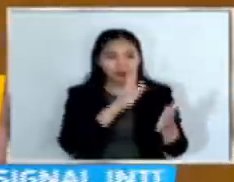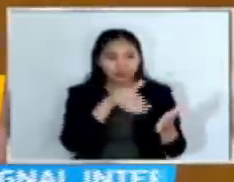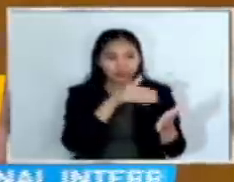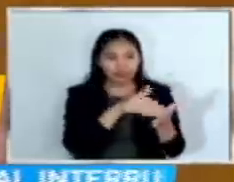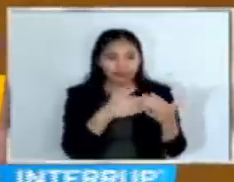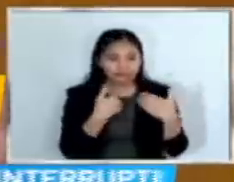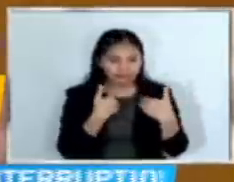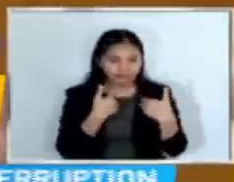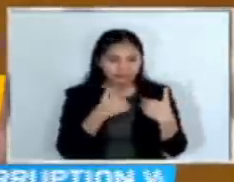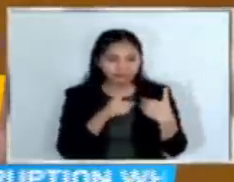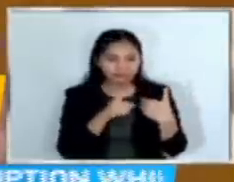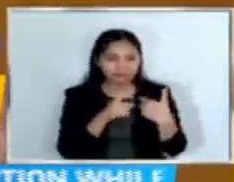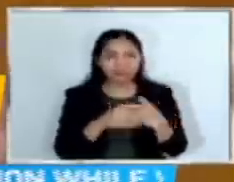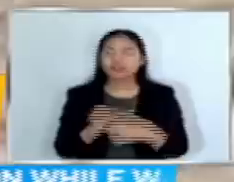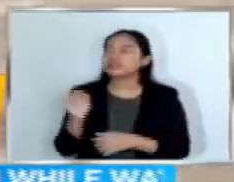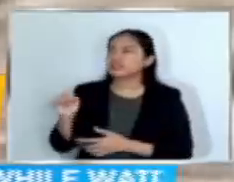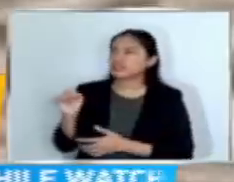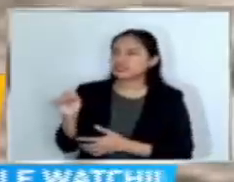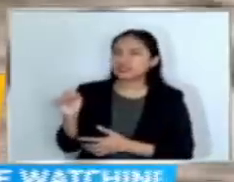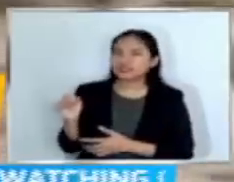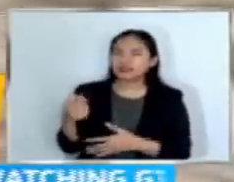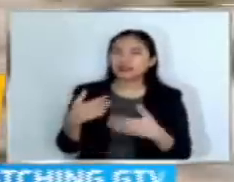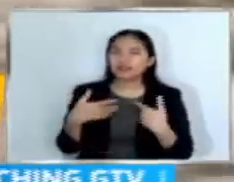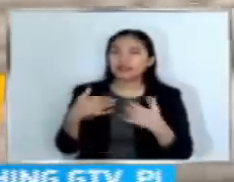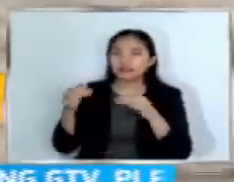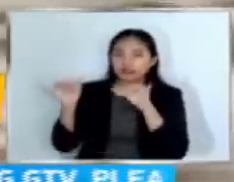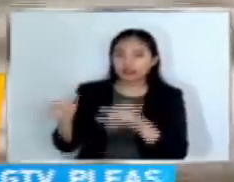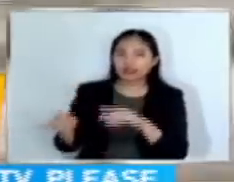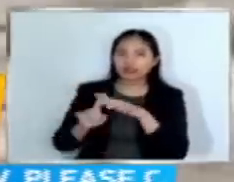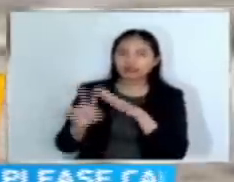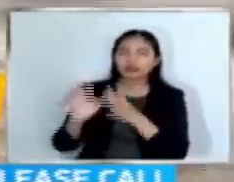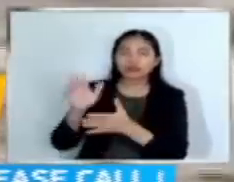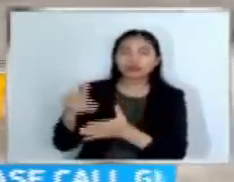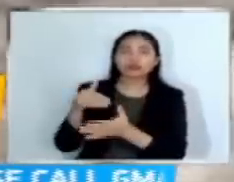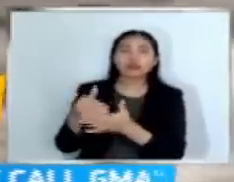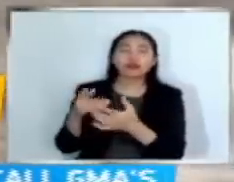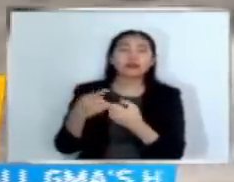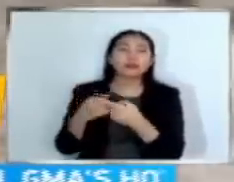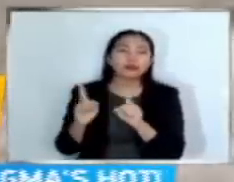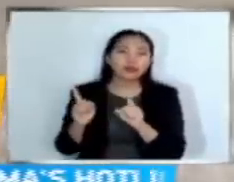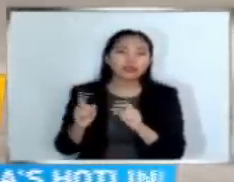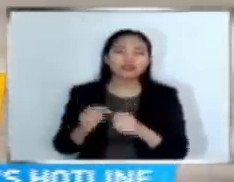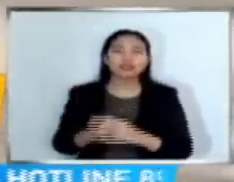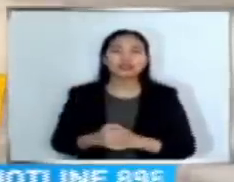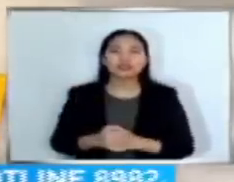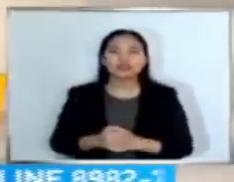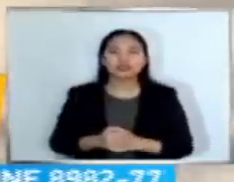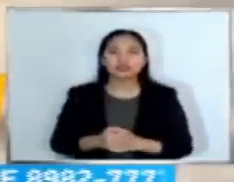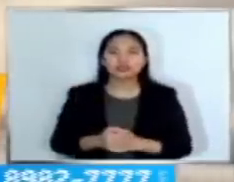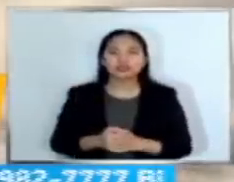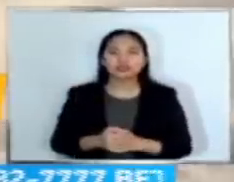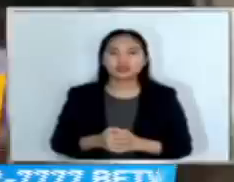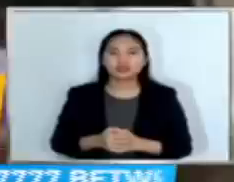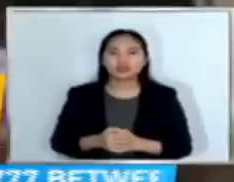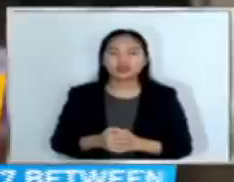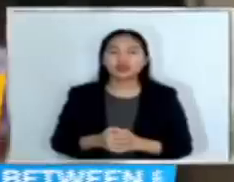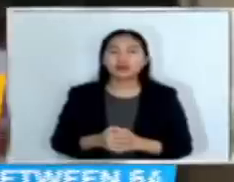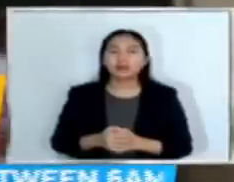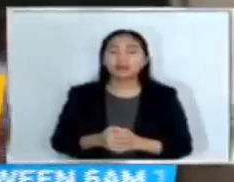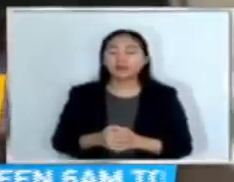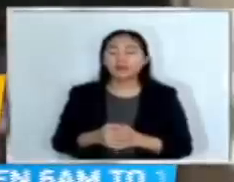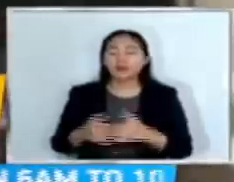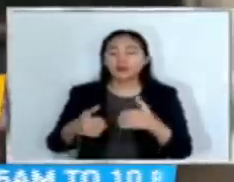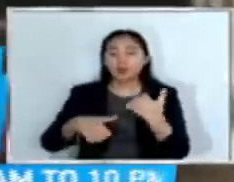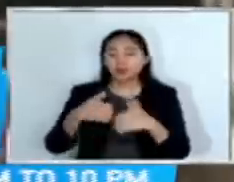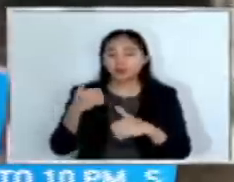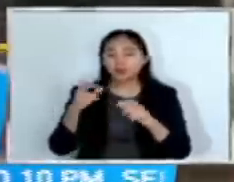po siguro nananatili sa evacuation center, but largely po, Ma'am Connie, nagsiuwian na po itong mga kababayan natin